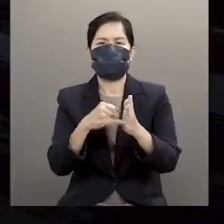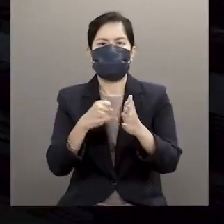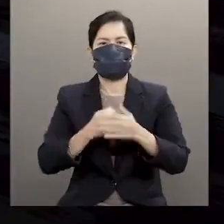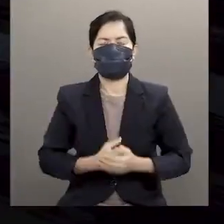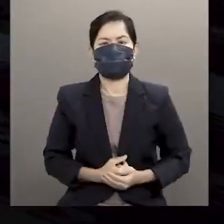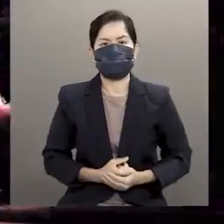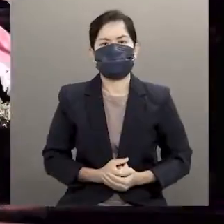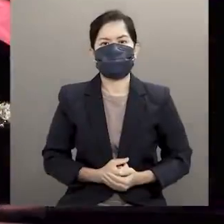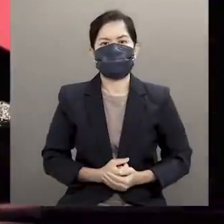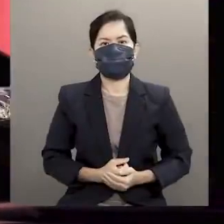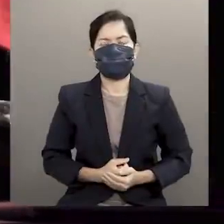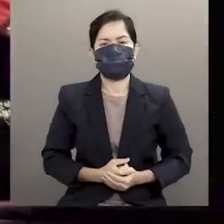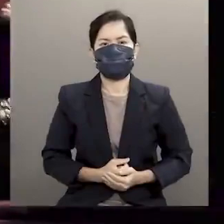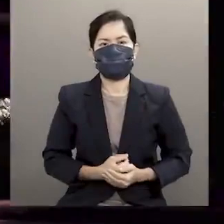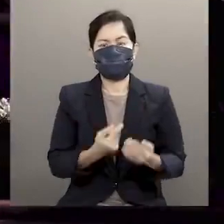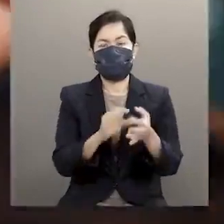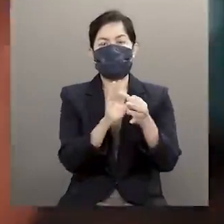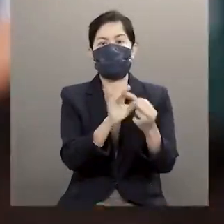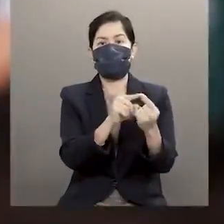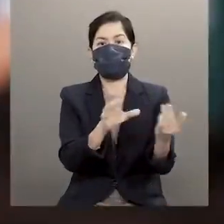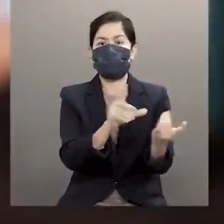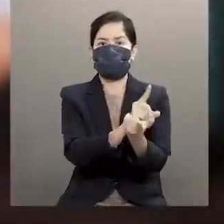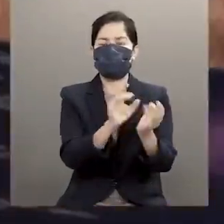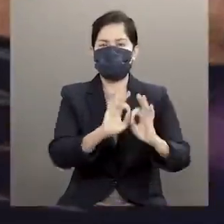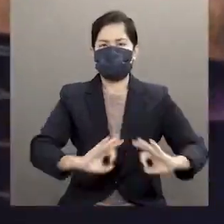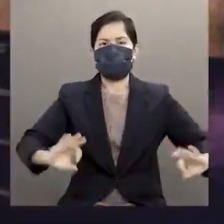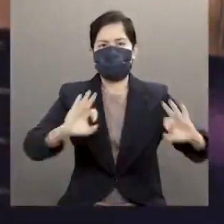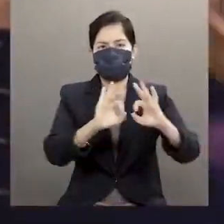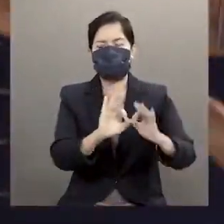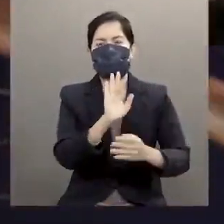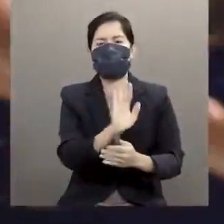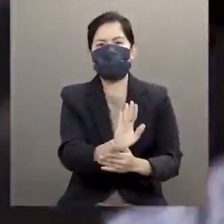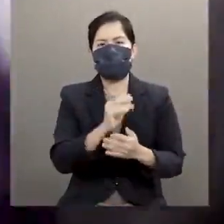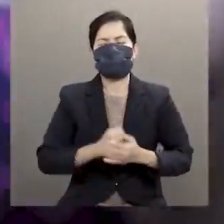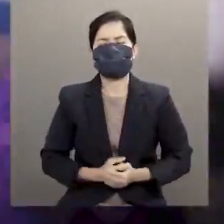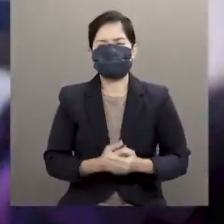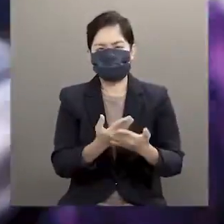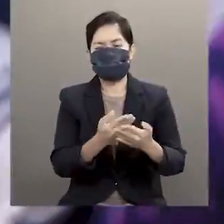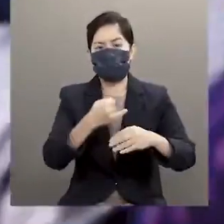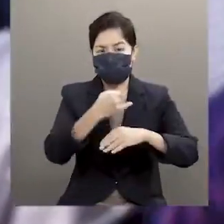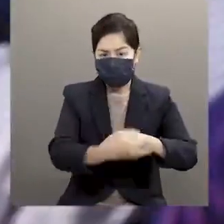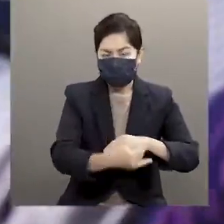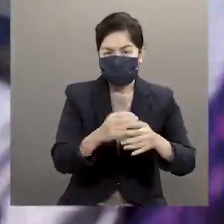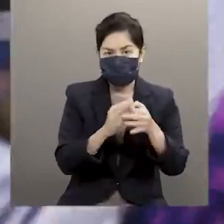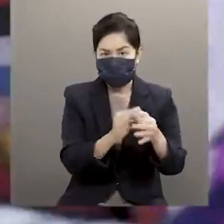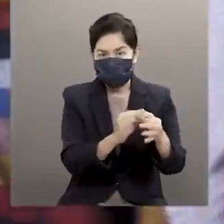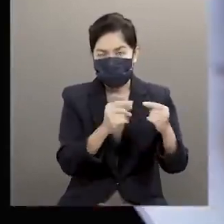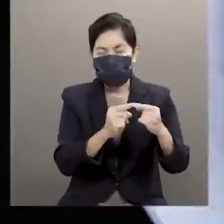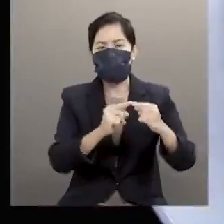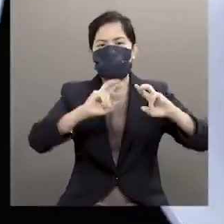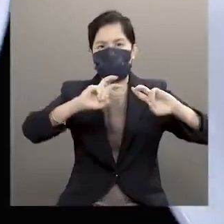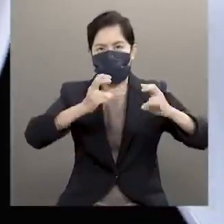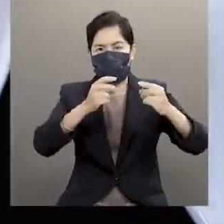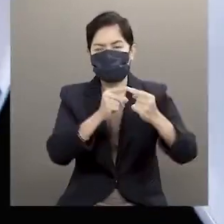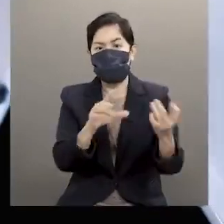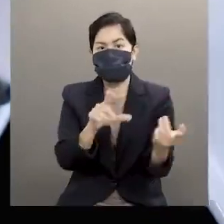วัฒนธรรม คือรากฐานอัเก่าแก่และลำค่าจบลงไปแล้วนะครับสำหรบสรรคดีชุด วัฒนธรมกนได้ที่นำเสน